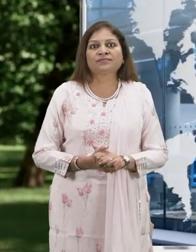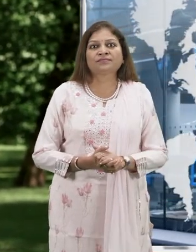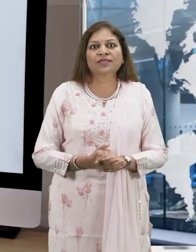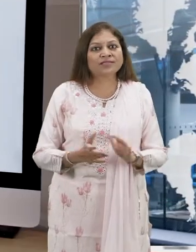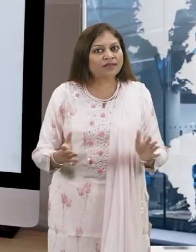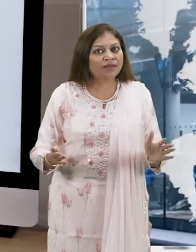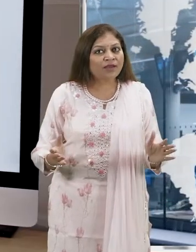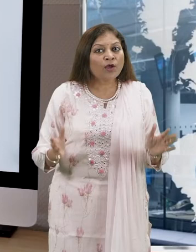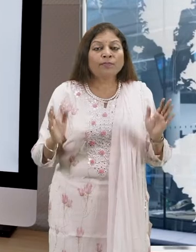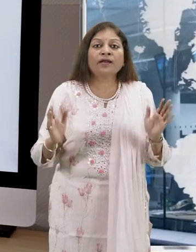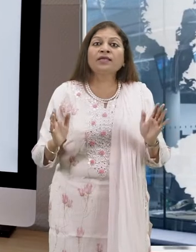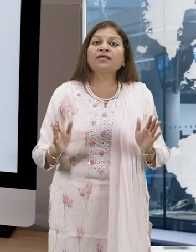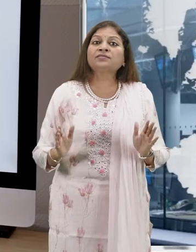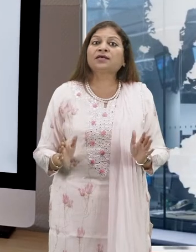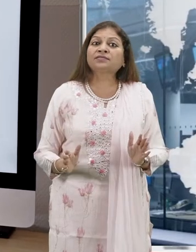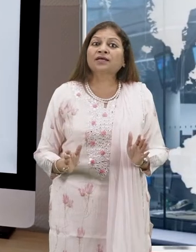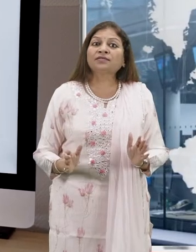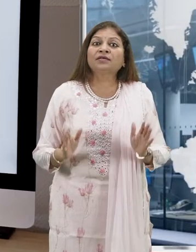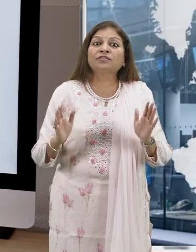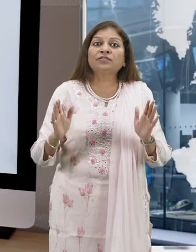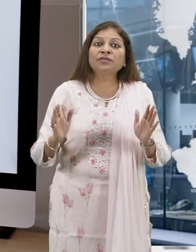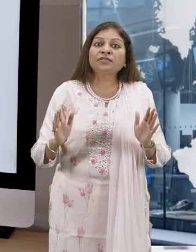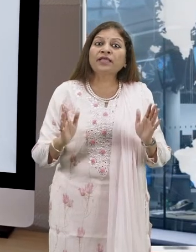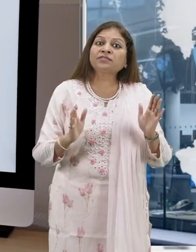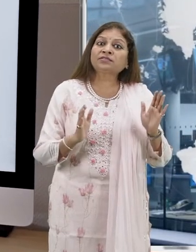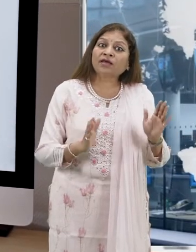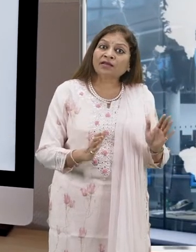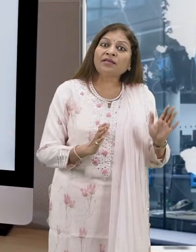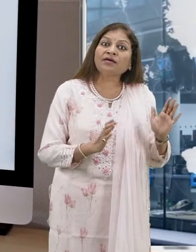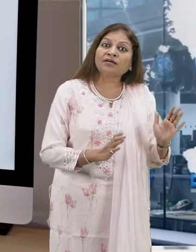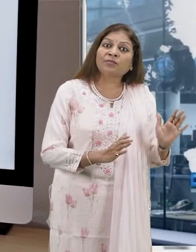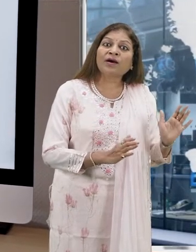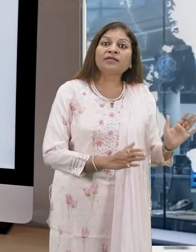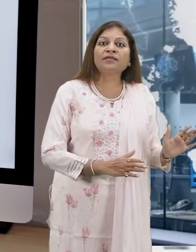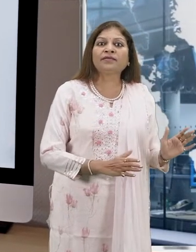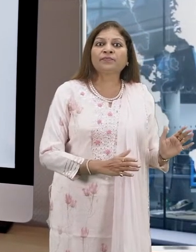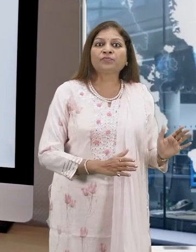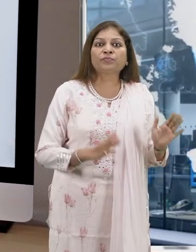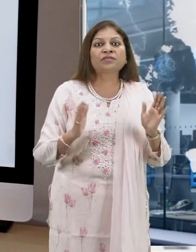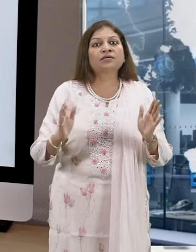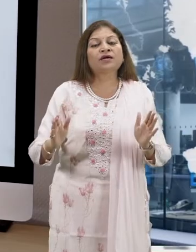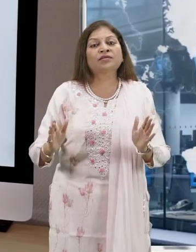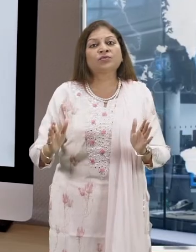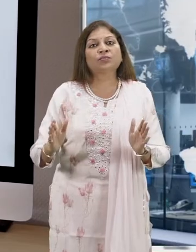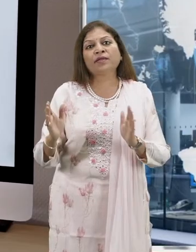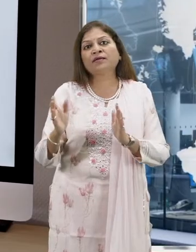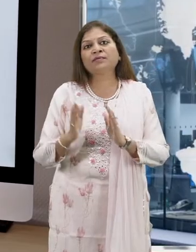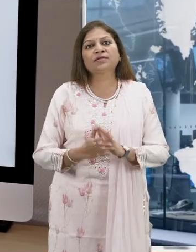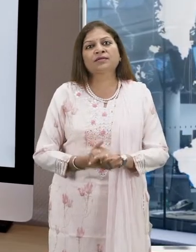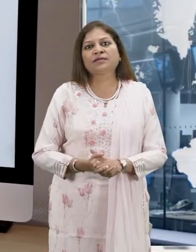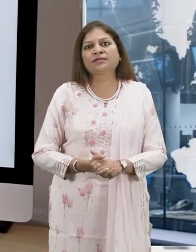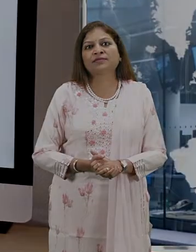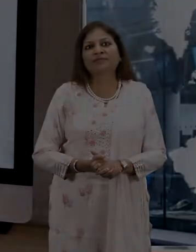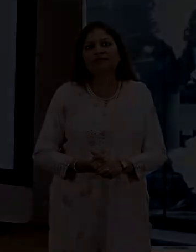थी। इसीलिए पढ़ाई के साथ साथ दिमित्री एक स्थानीय अखबार के लिए पत्रकार के रूप में